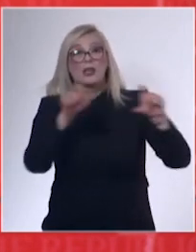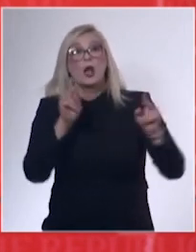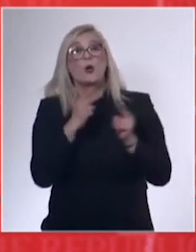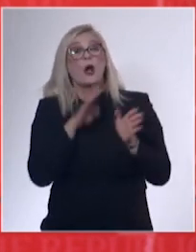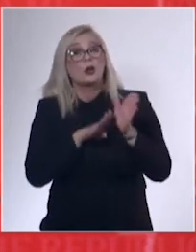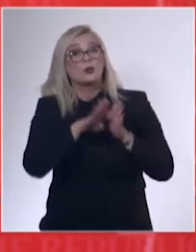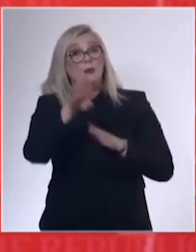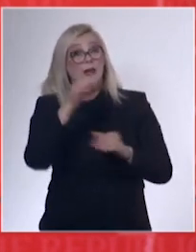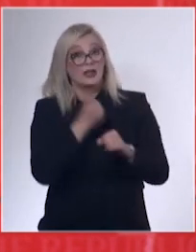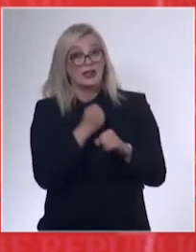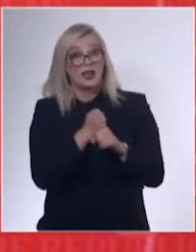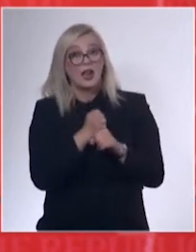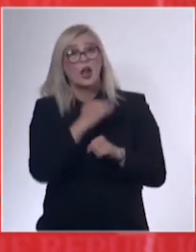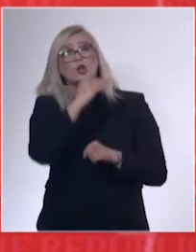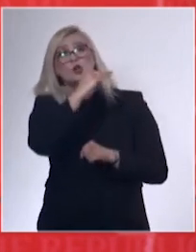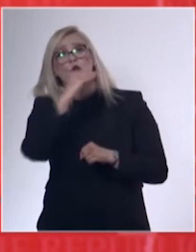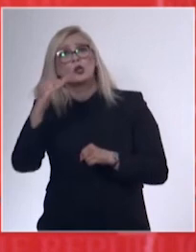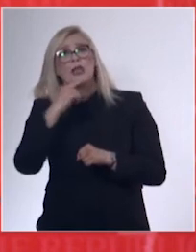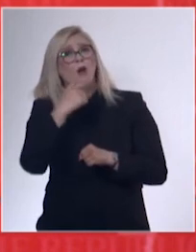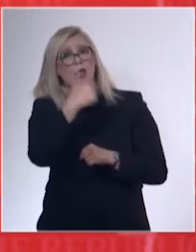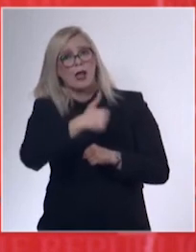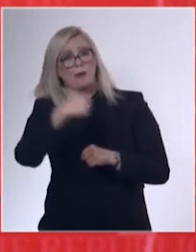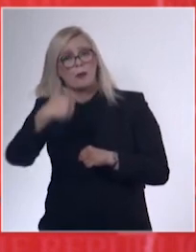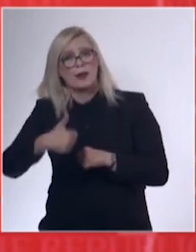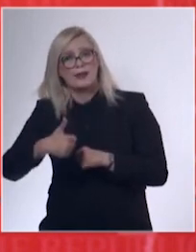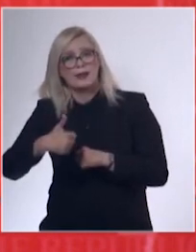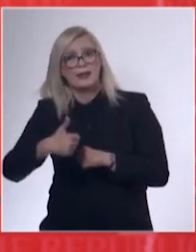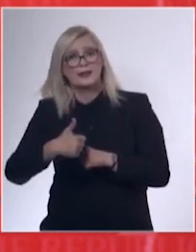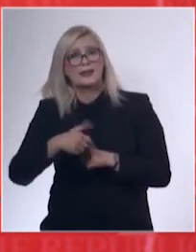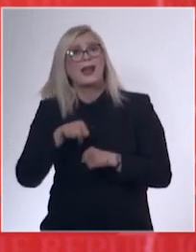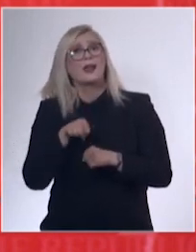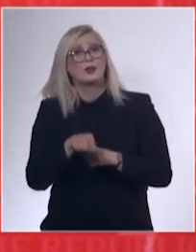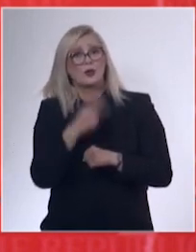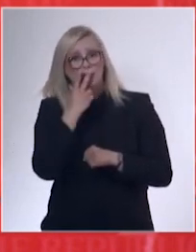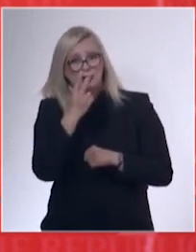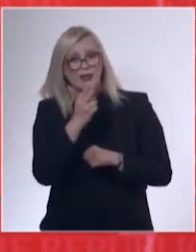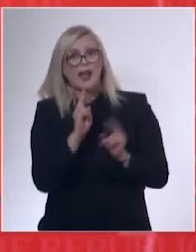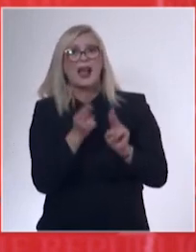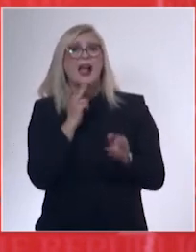унапредат своето работење, до ниво на поединец, тогаш